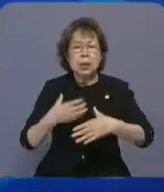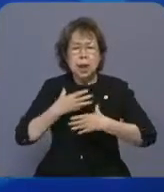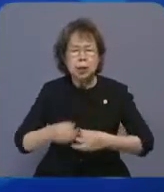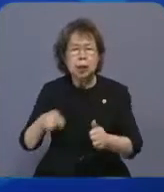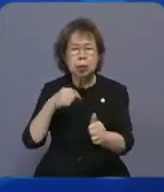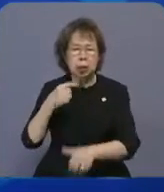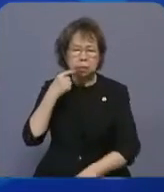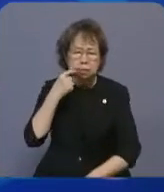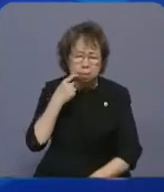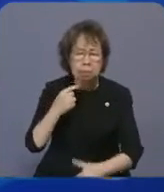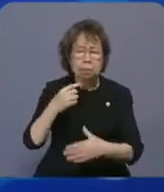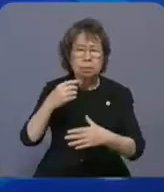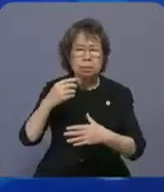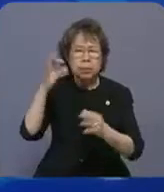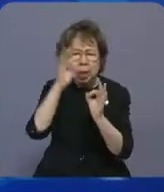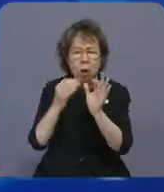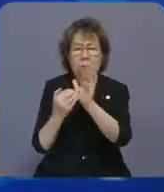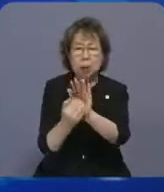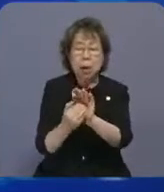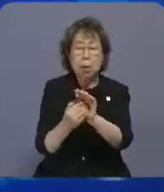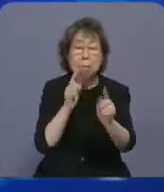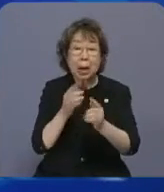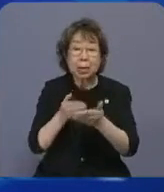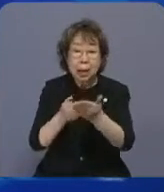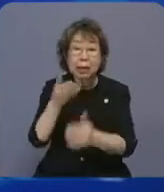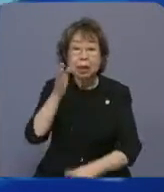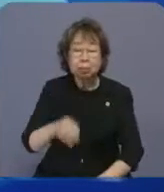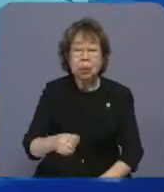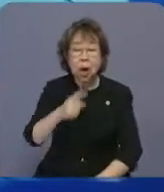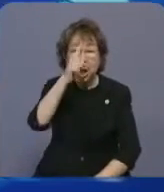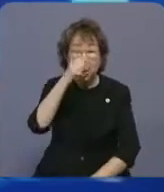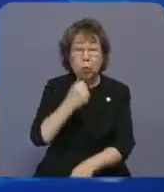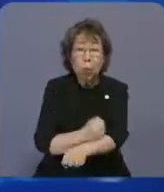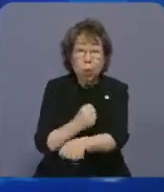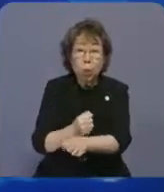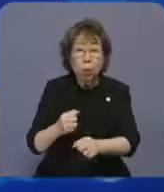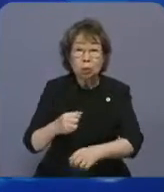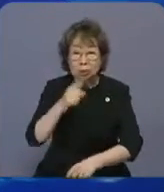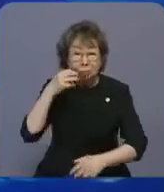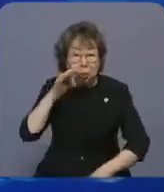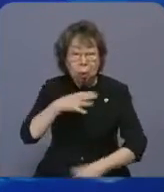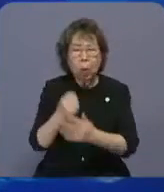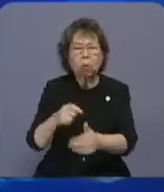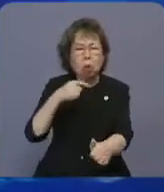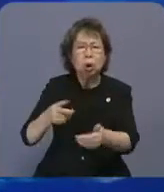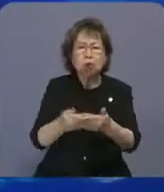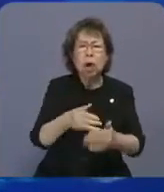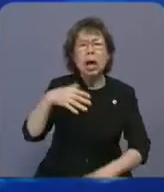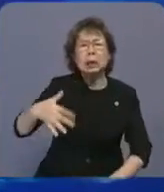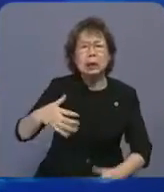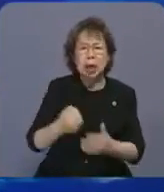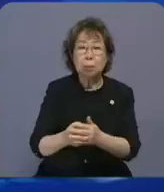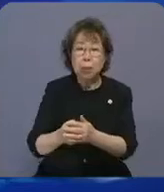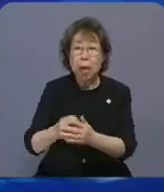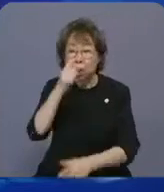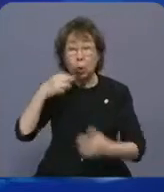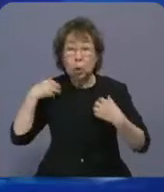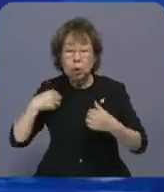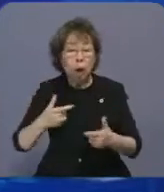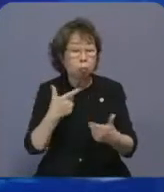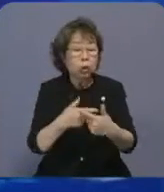안전교육을 강화해서 사고 재발을 막겠다고 했는데 노동청이 법정 의무 교육을 안 했다며 부산시에 과태료를 부과한